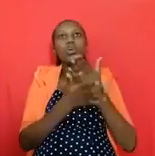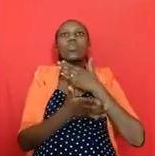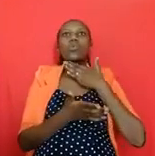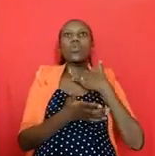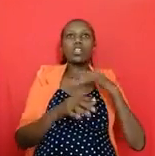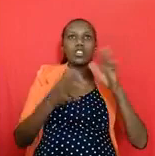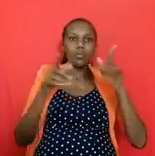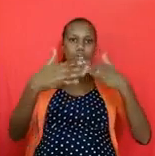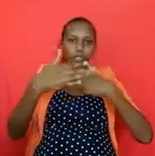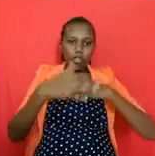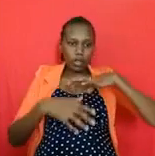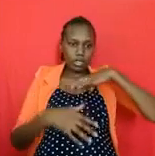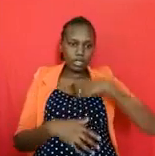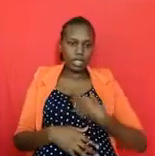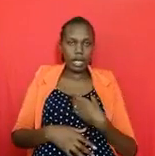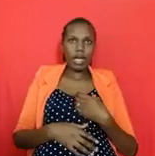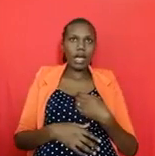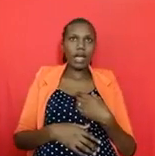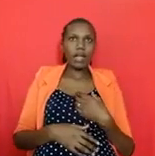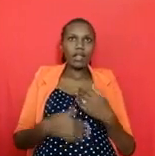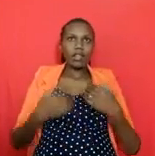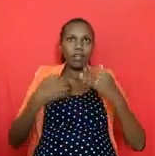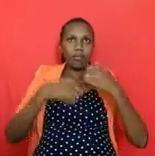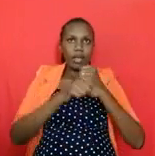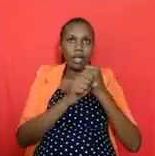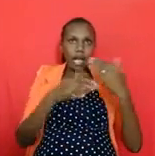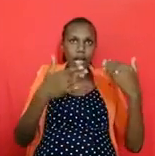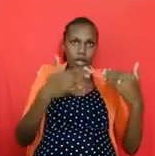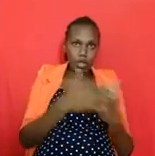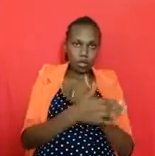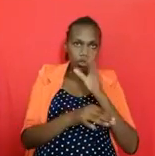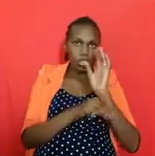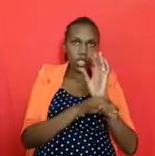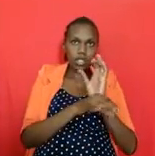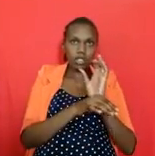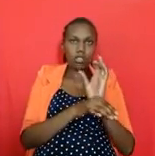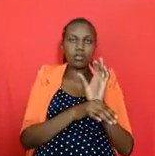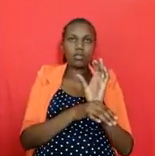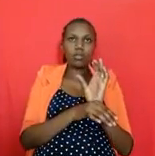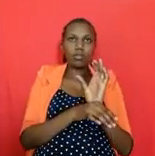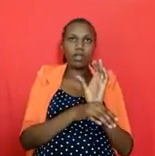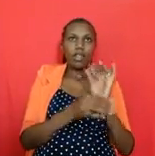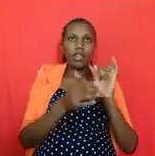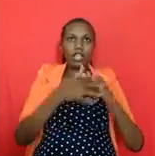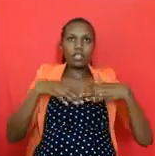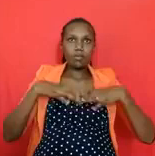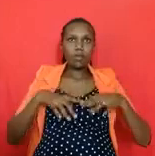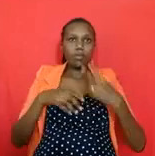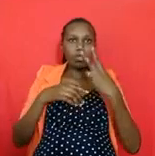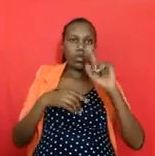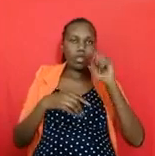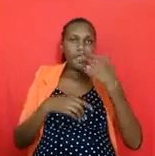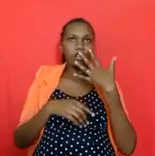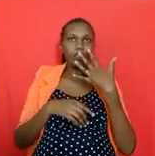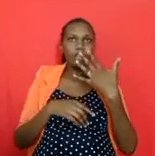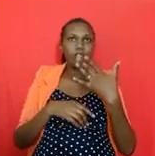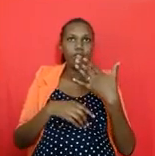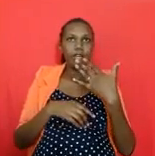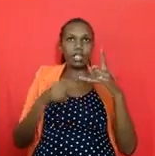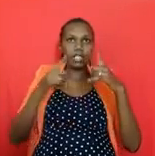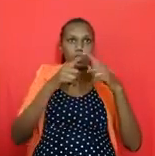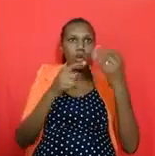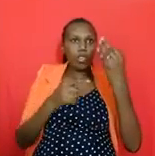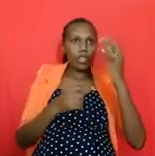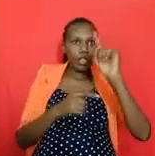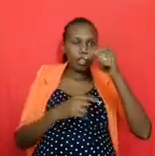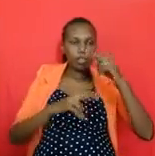ata anauma kutuika mudhikavu, atike gikaro kieru ya kathidru, ewe ikaro ni adu ugiri gire na magana matano, ginyagi